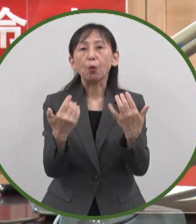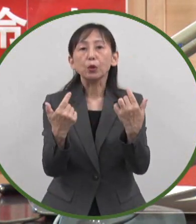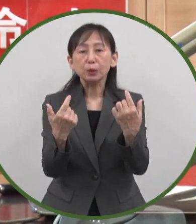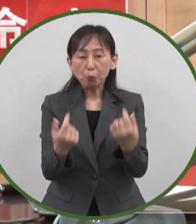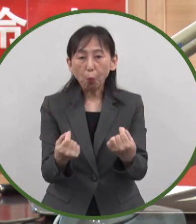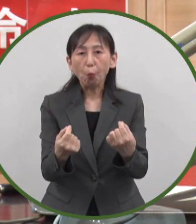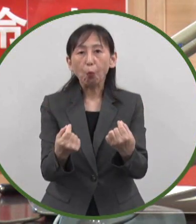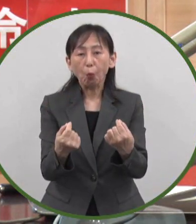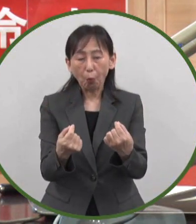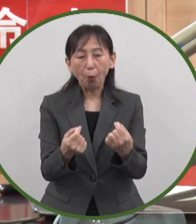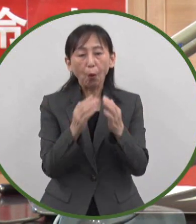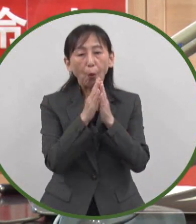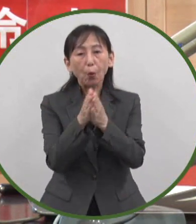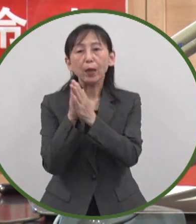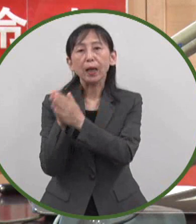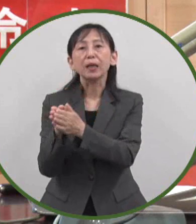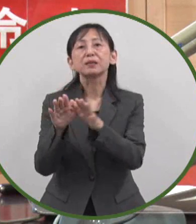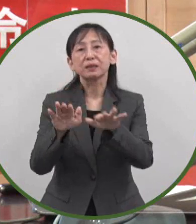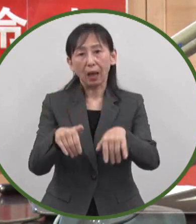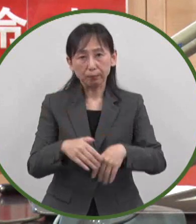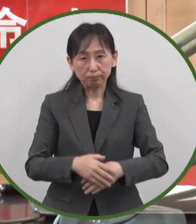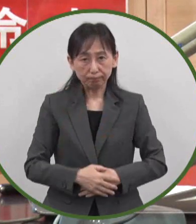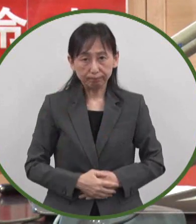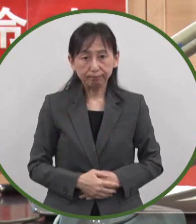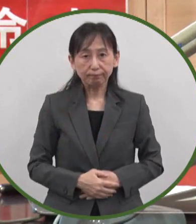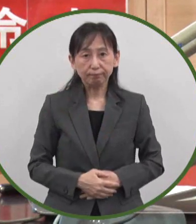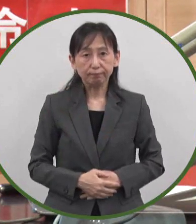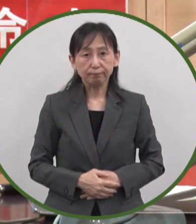様に取り扱うようにお願いをしておりますが、